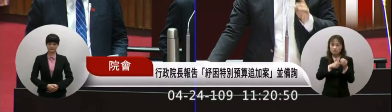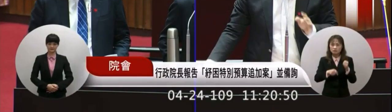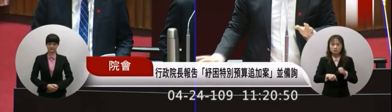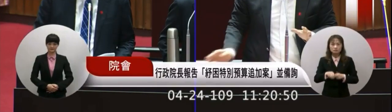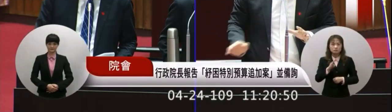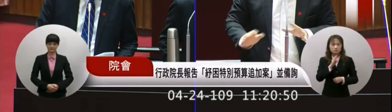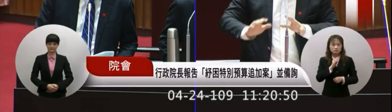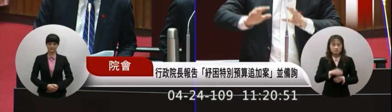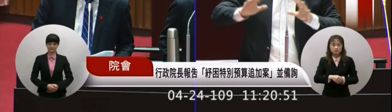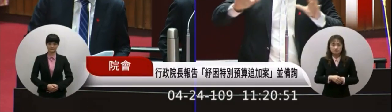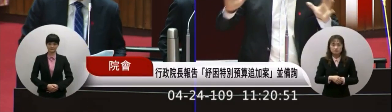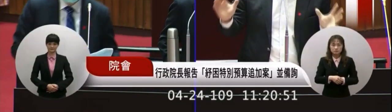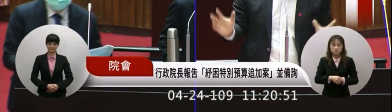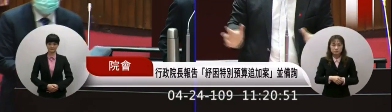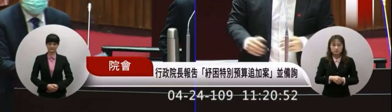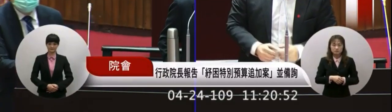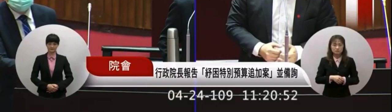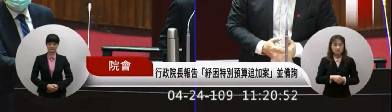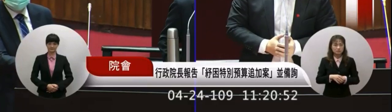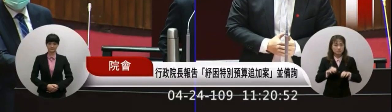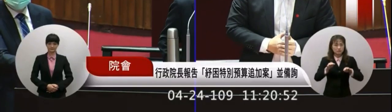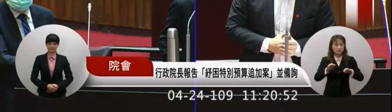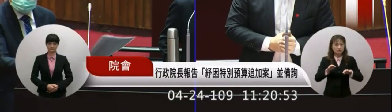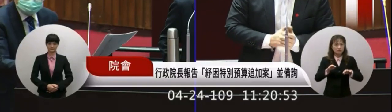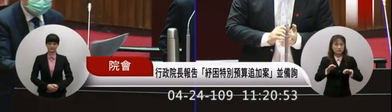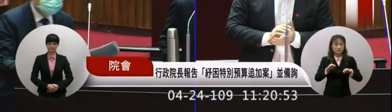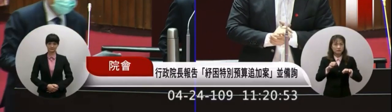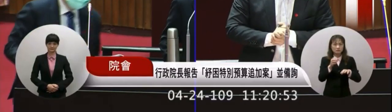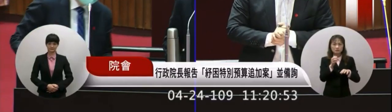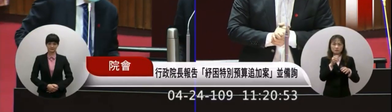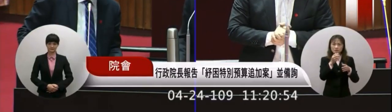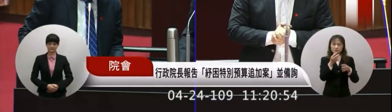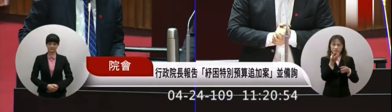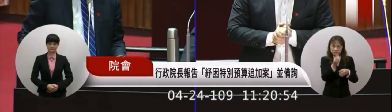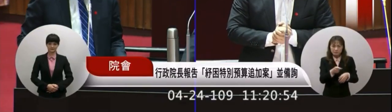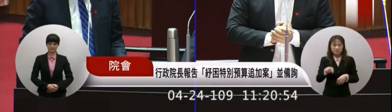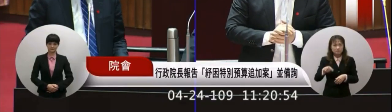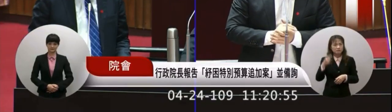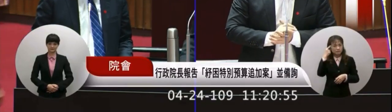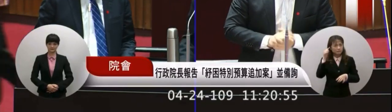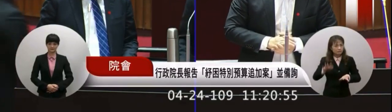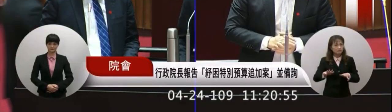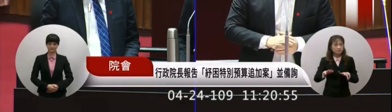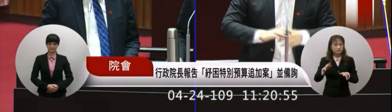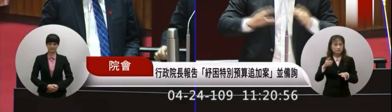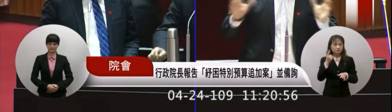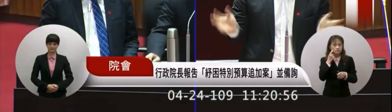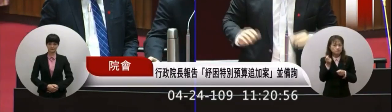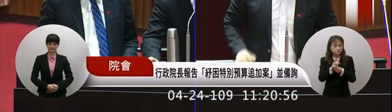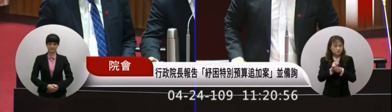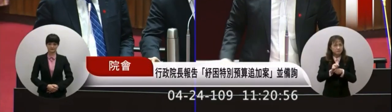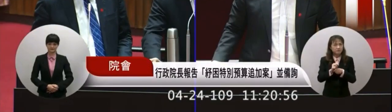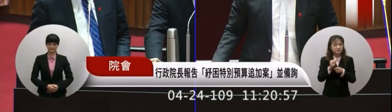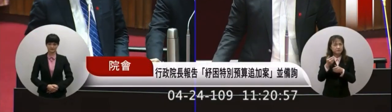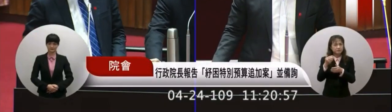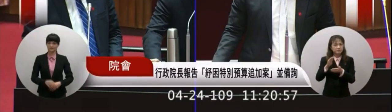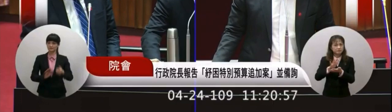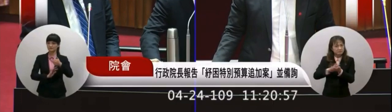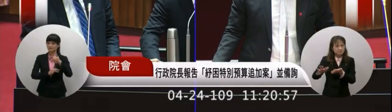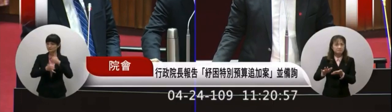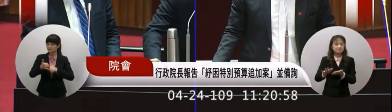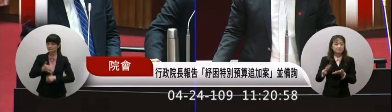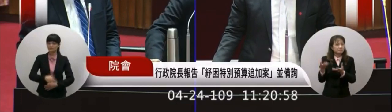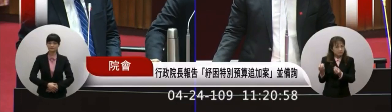一道，所以表示讲咱目前真清气，这个叙述你敢有认同？就是讲，咱拢无假消息。